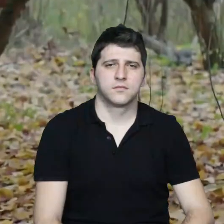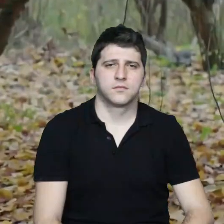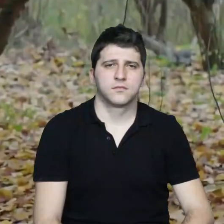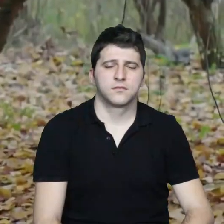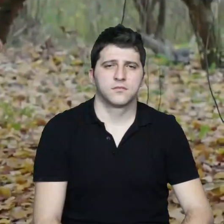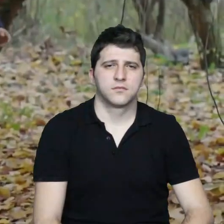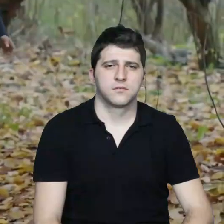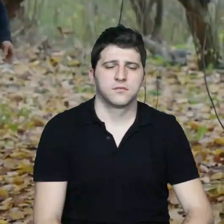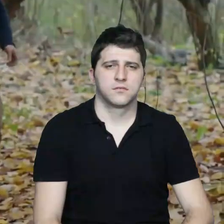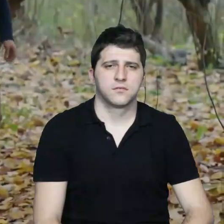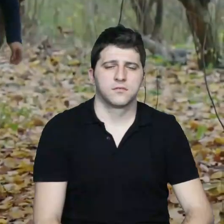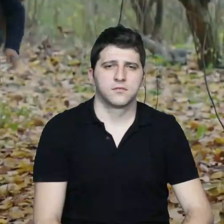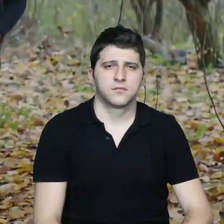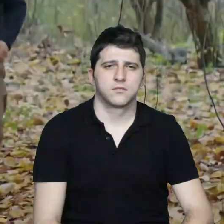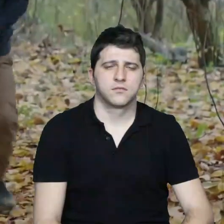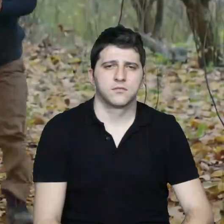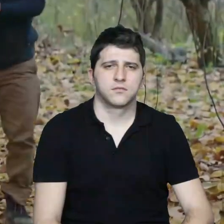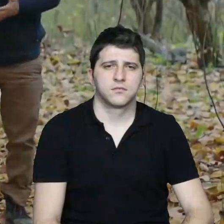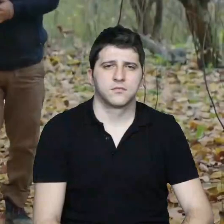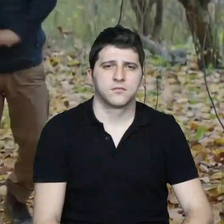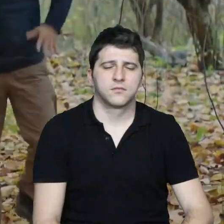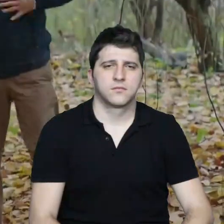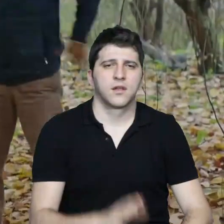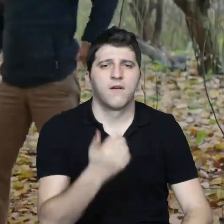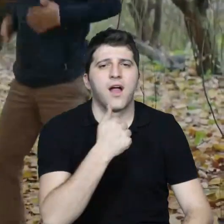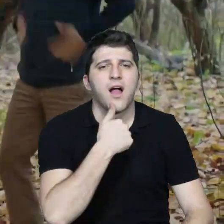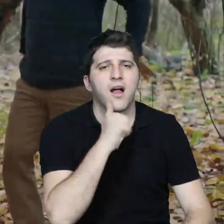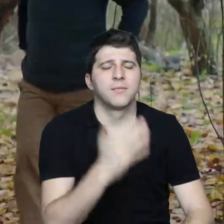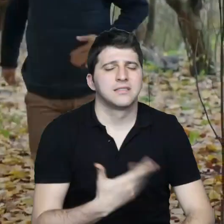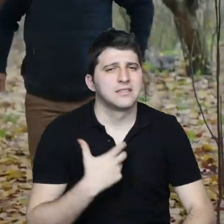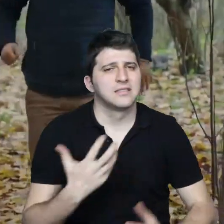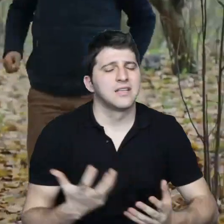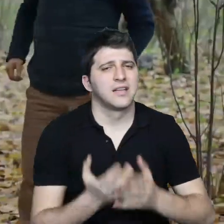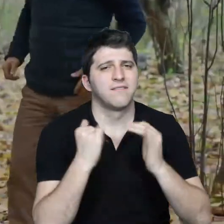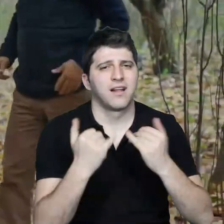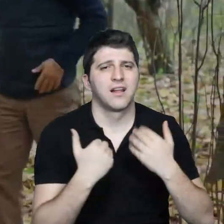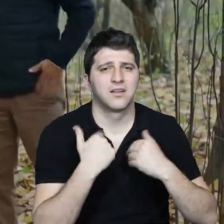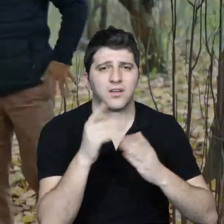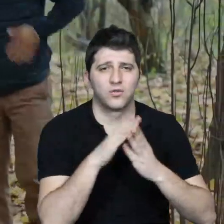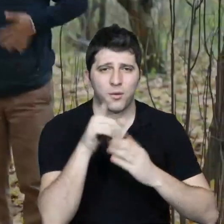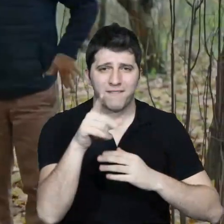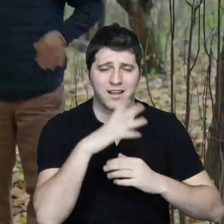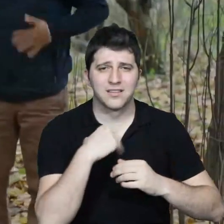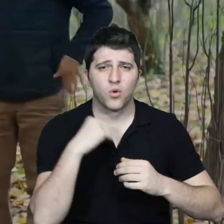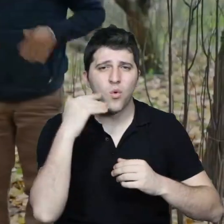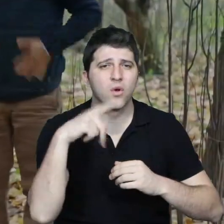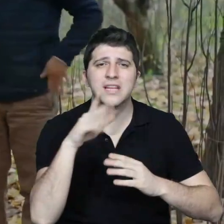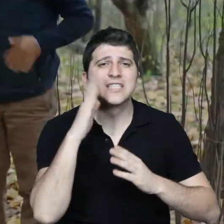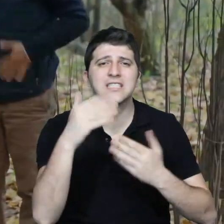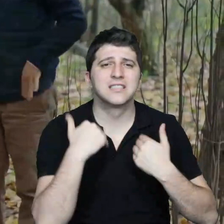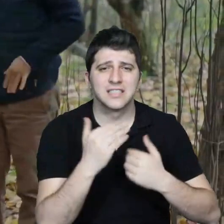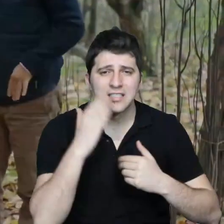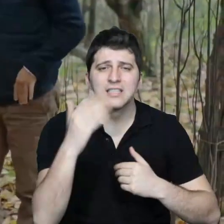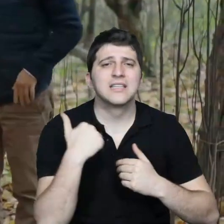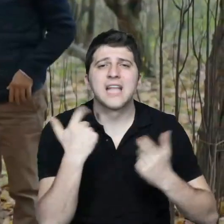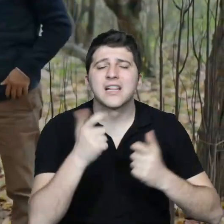İsmail atlayınca sendeledi. Oral tuttu. Ya abi yandık biz ya. Biz bir köpek varken o koyunun içine nasıl gideceğiz? Hadi gittik,